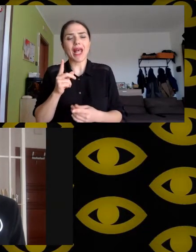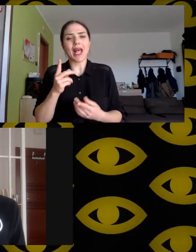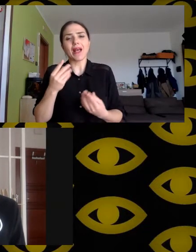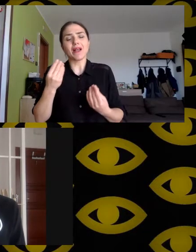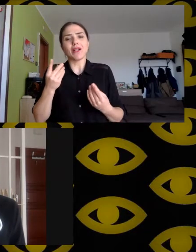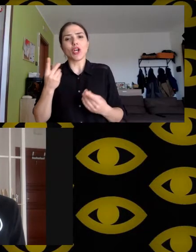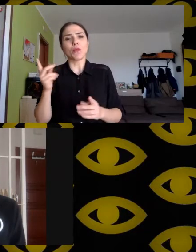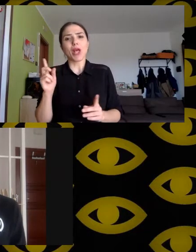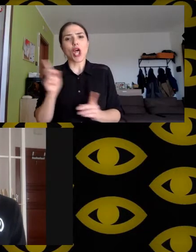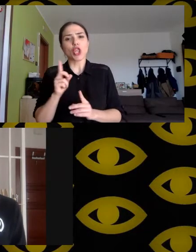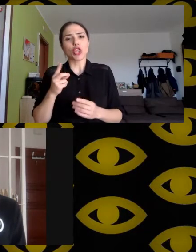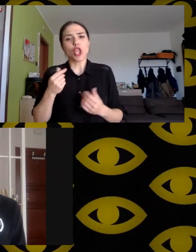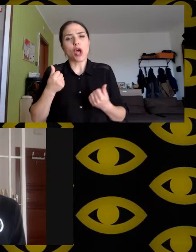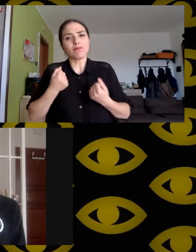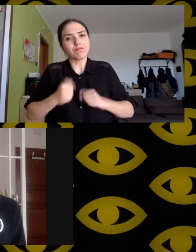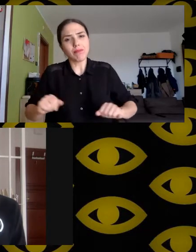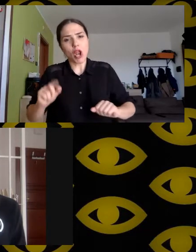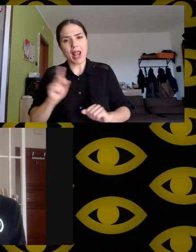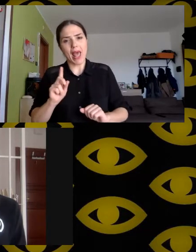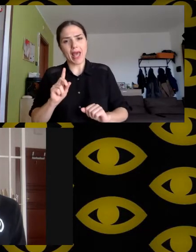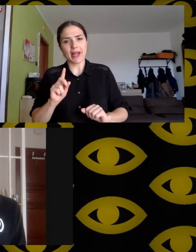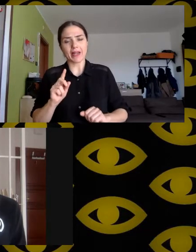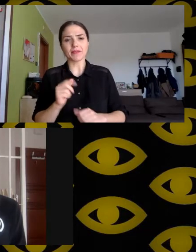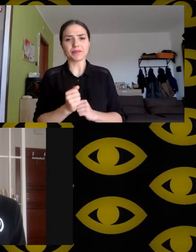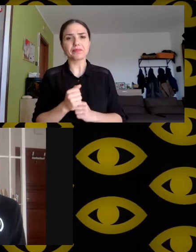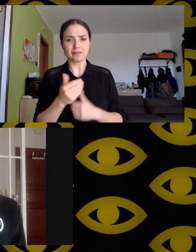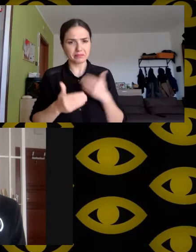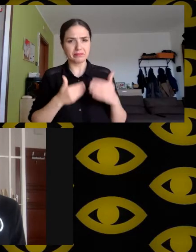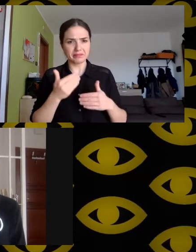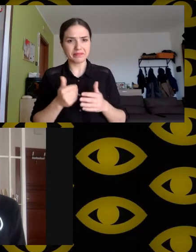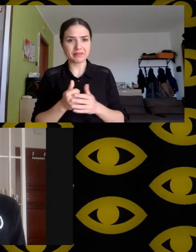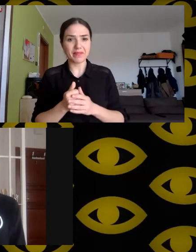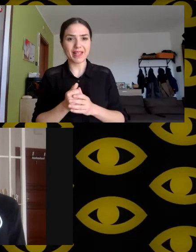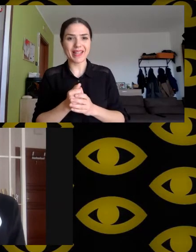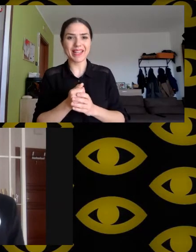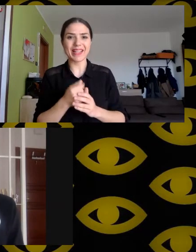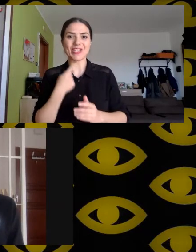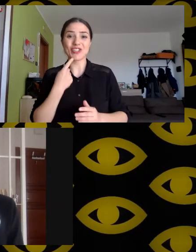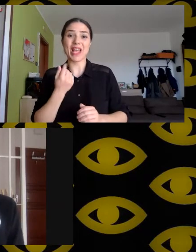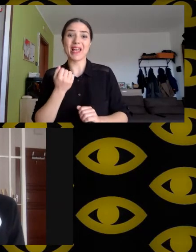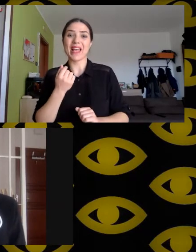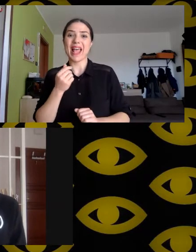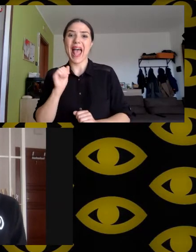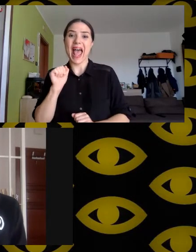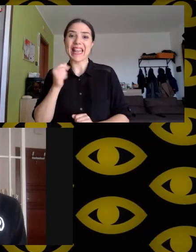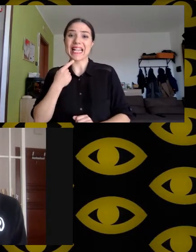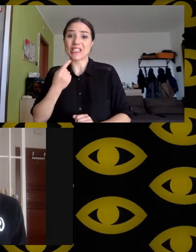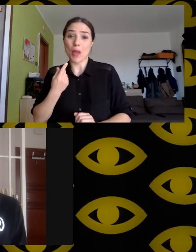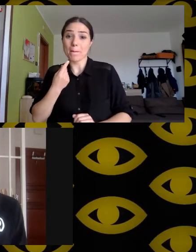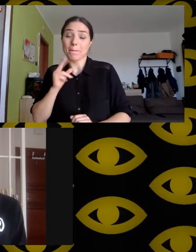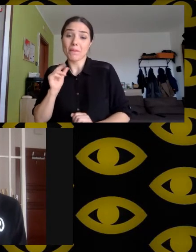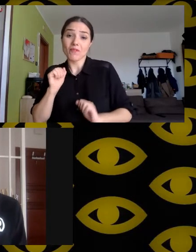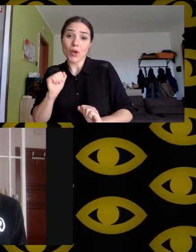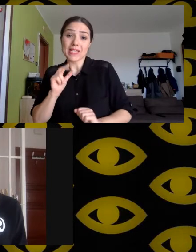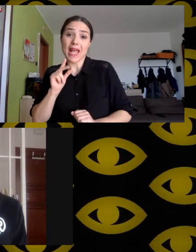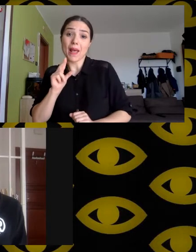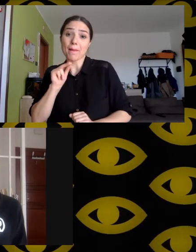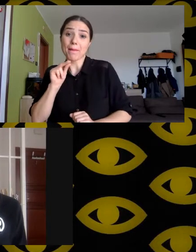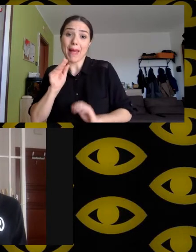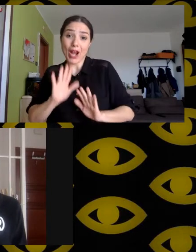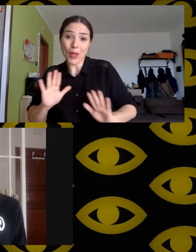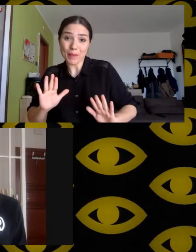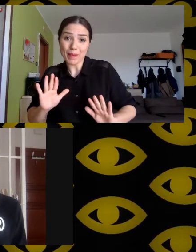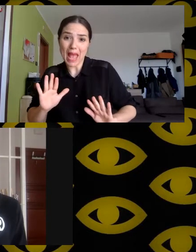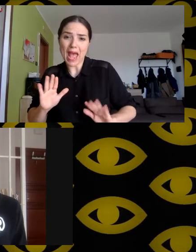Ma penso di sì, però ce lo dirà lei. Io credo che sia veramente un'esperta, in ogni caso abbiamo già nel nostro gruppo di ascoltatori